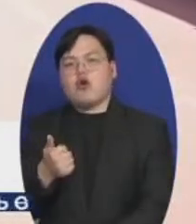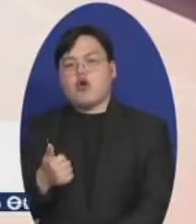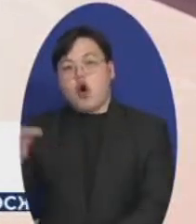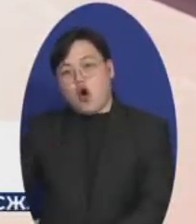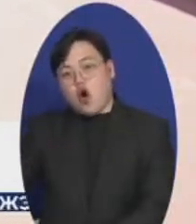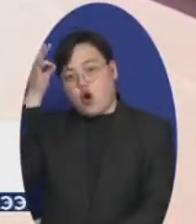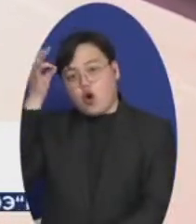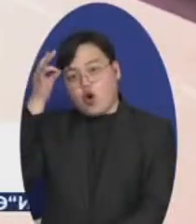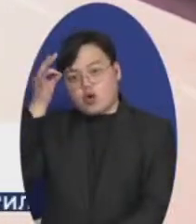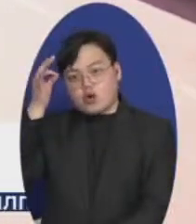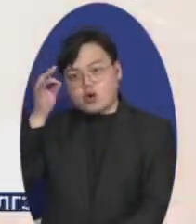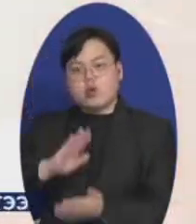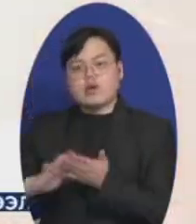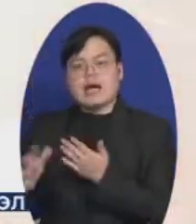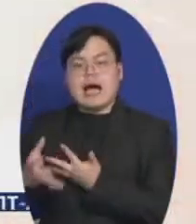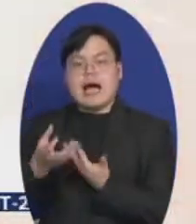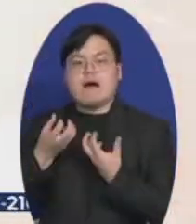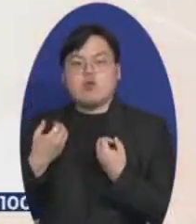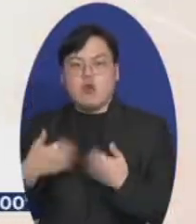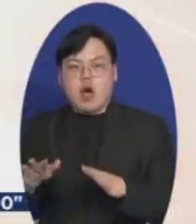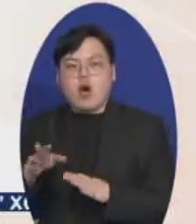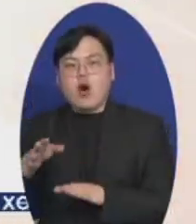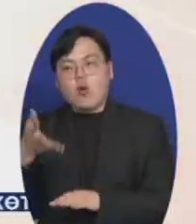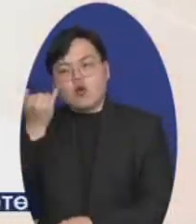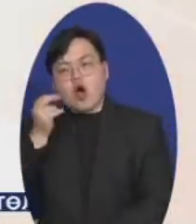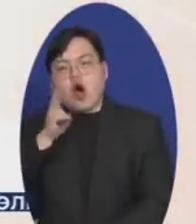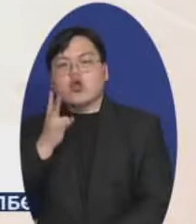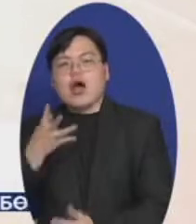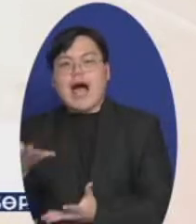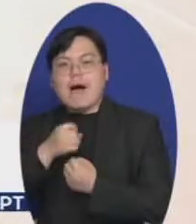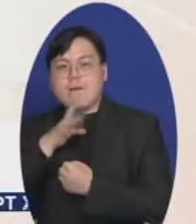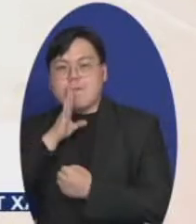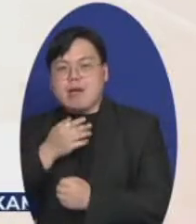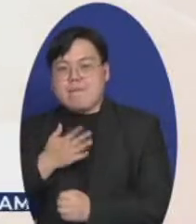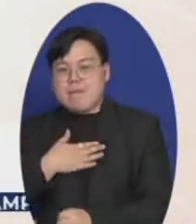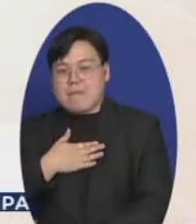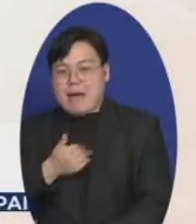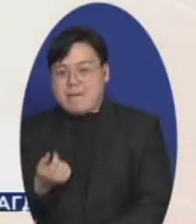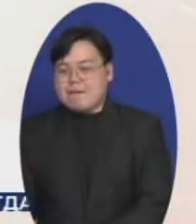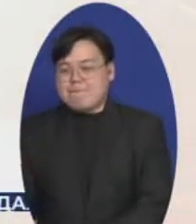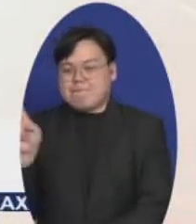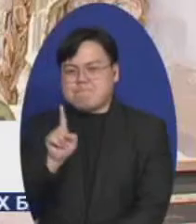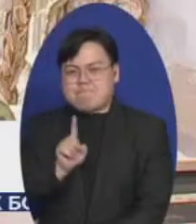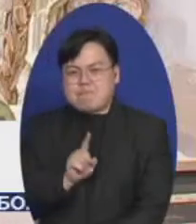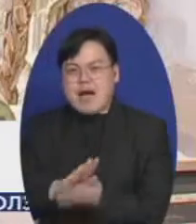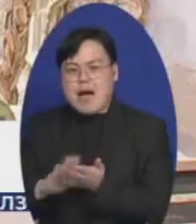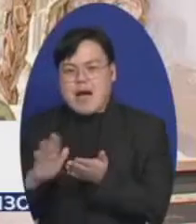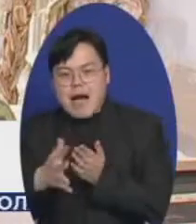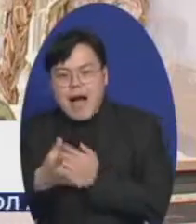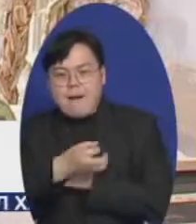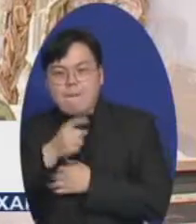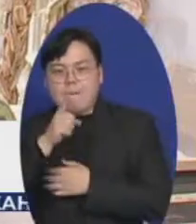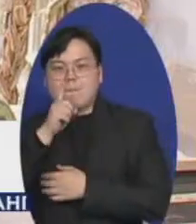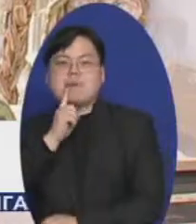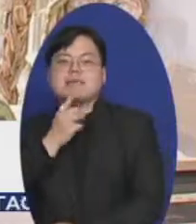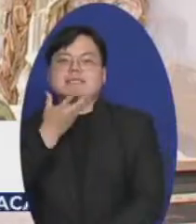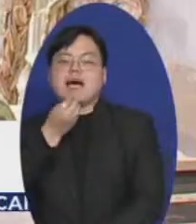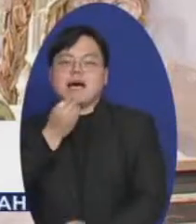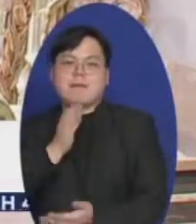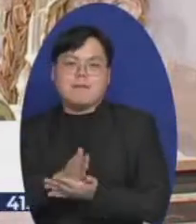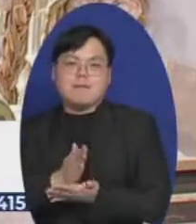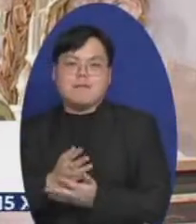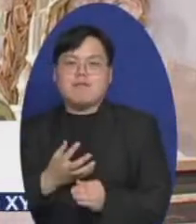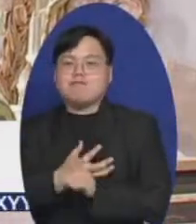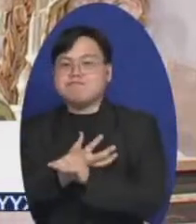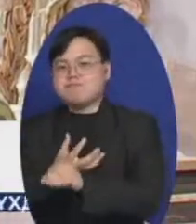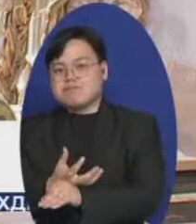байна. Одоо утахгүй ногоогоо авна гэж байж байна. Орж ирсэн цагаас эхлээл авмаар санагдал эхэллээ. Тэгэл эхнээсээ цоглуулж байгаа. Тэвэр логистик худалдаа